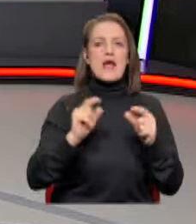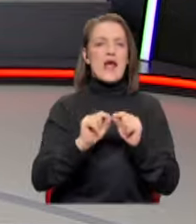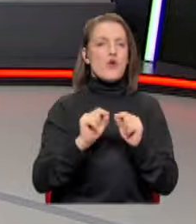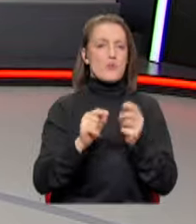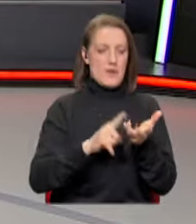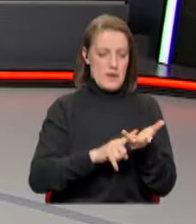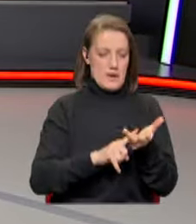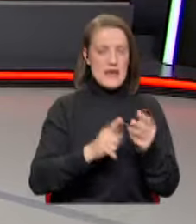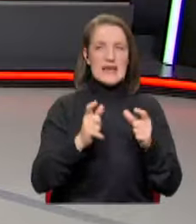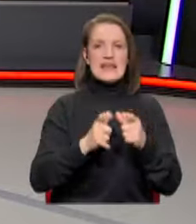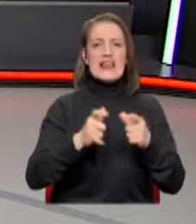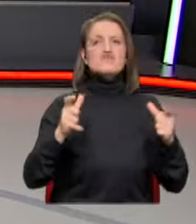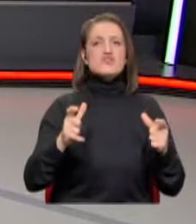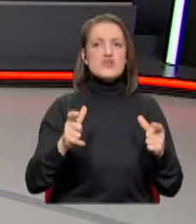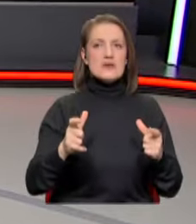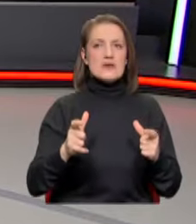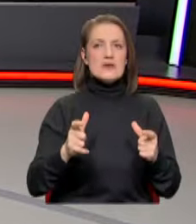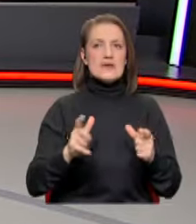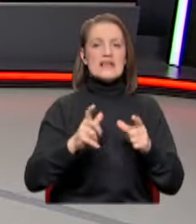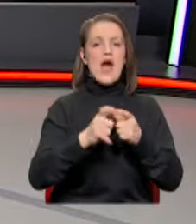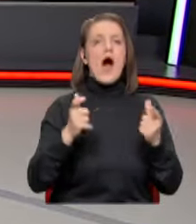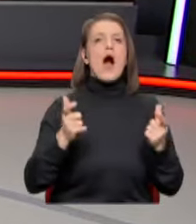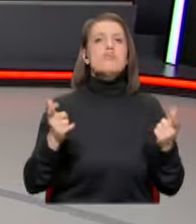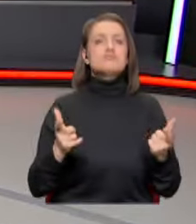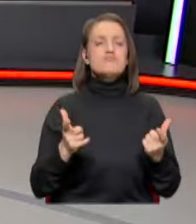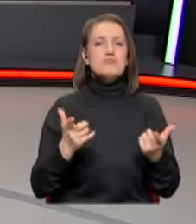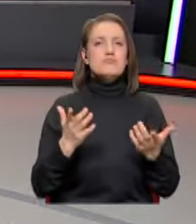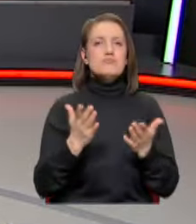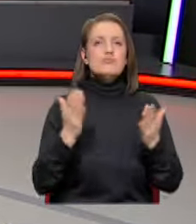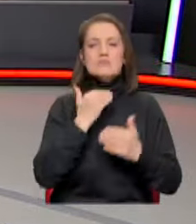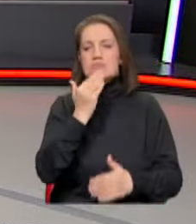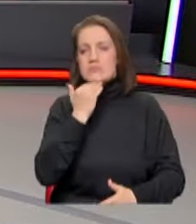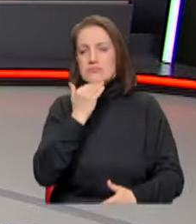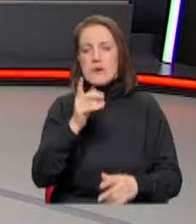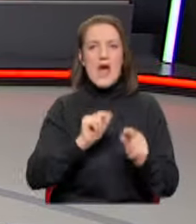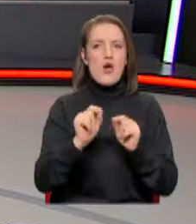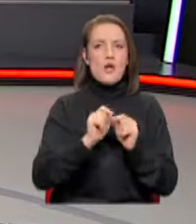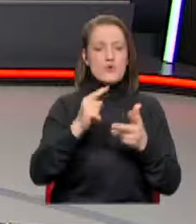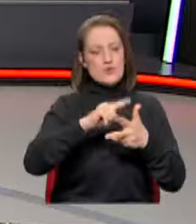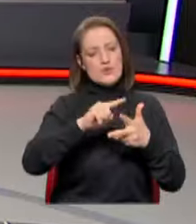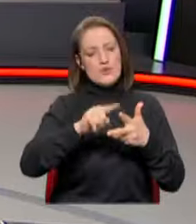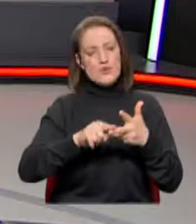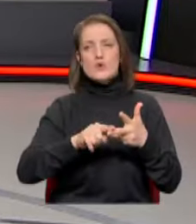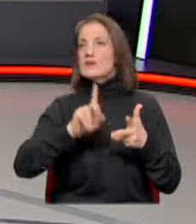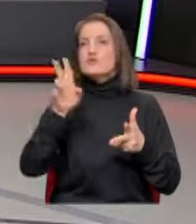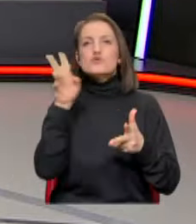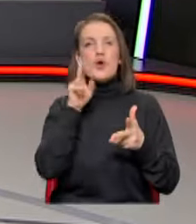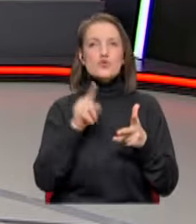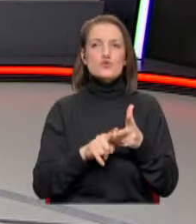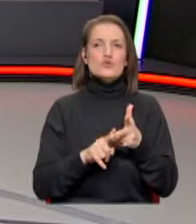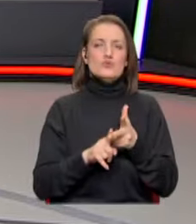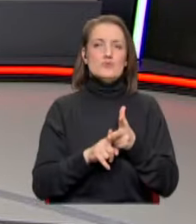ekonomiler gelişmiş ekonomiler gelişmem de ısrar eden ekonomiler böyle üç kategori O son k kategoride